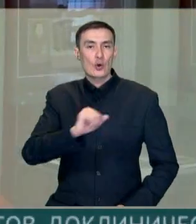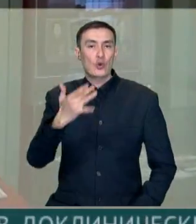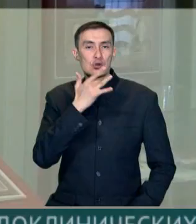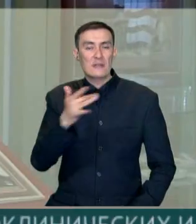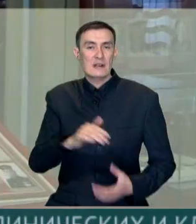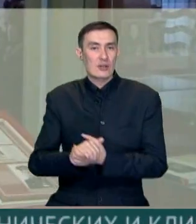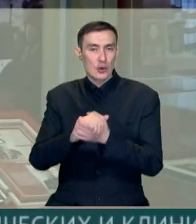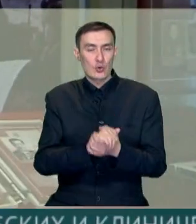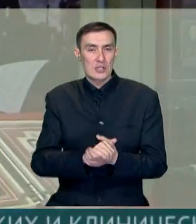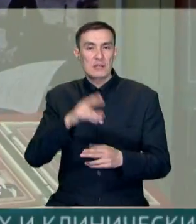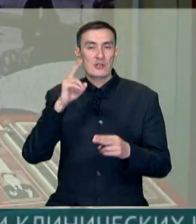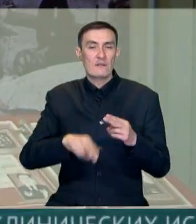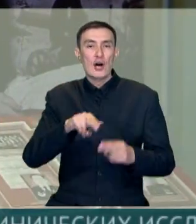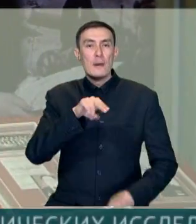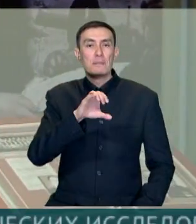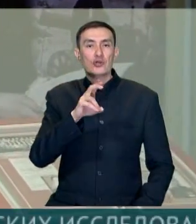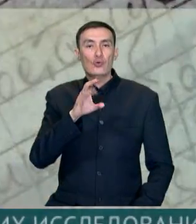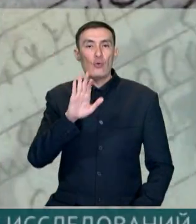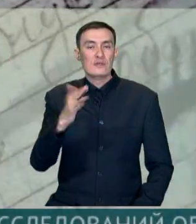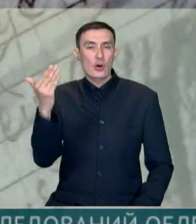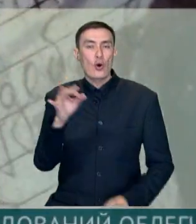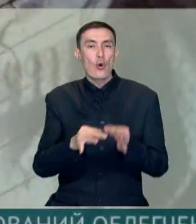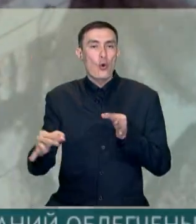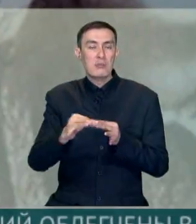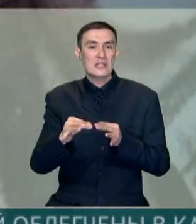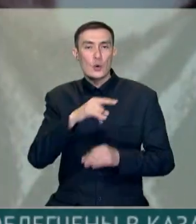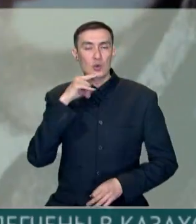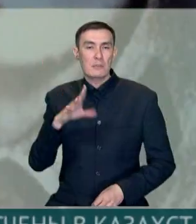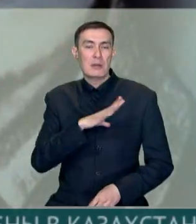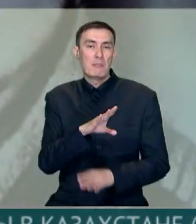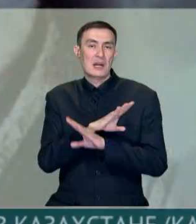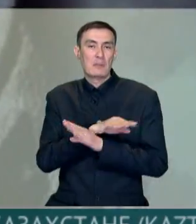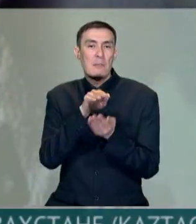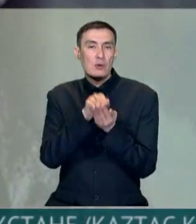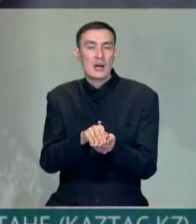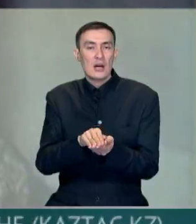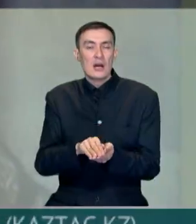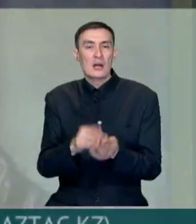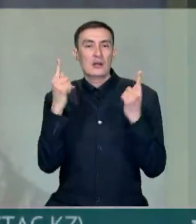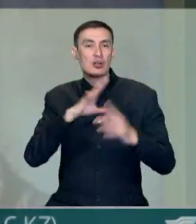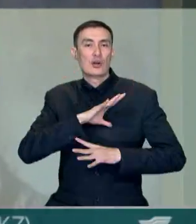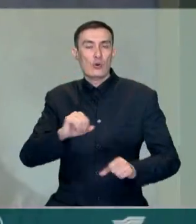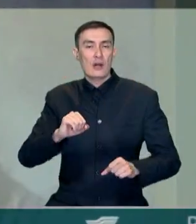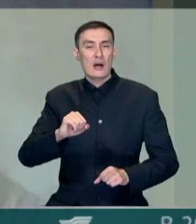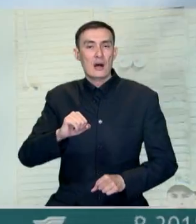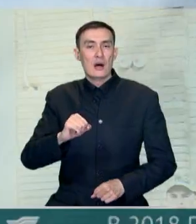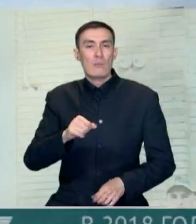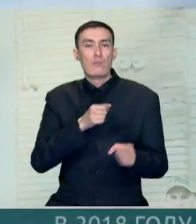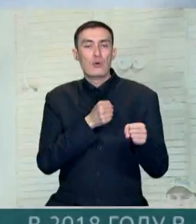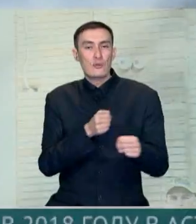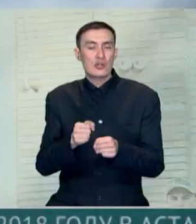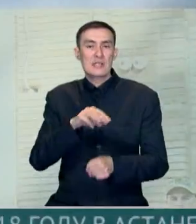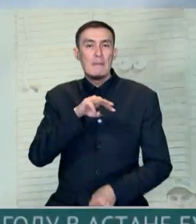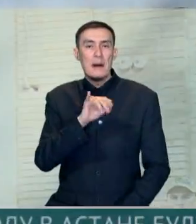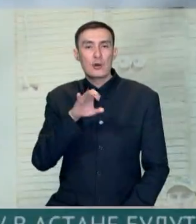и завершится в Псковской области России. Там погибли и похоронены легендарные герои Великой Отечественной войны, пулеметчица